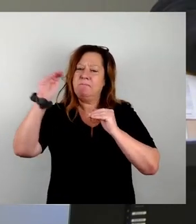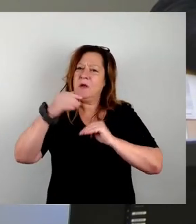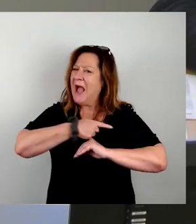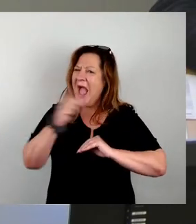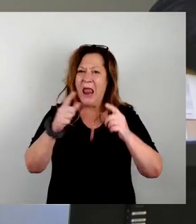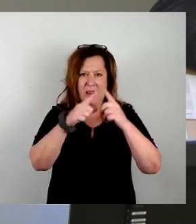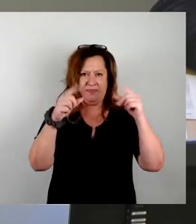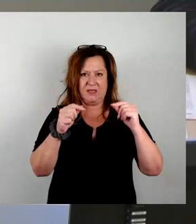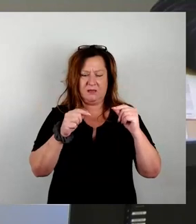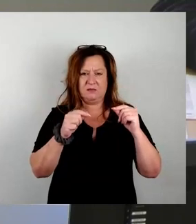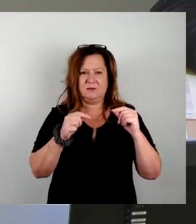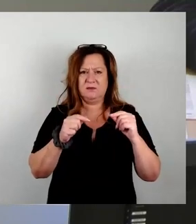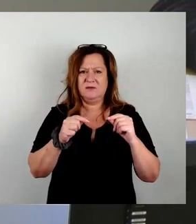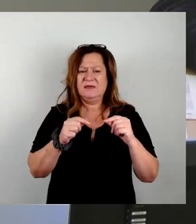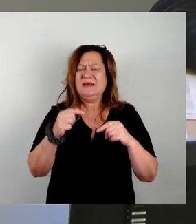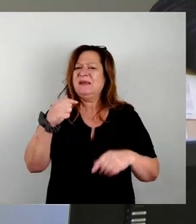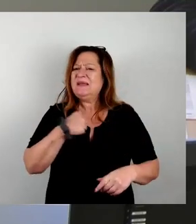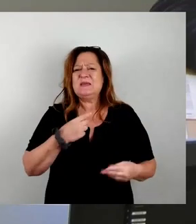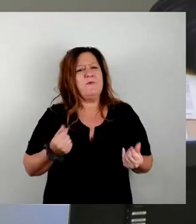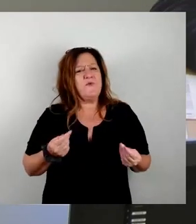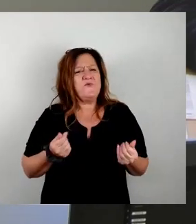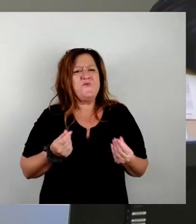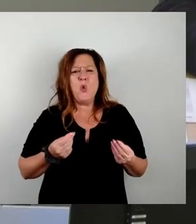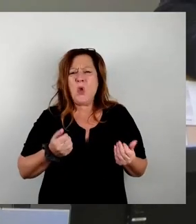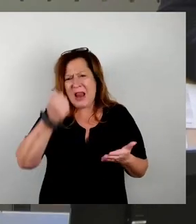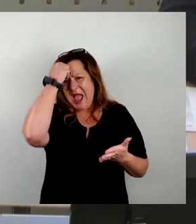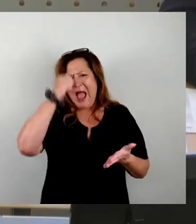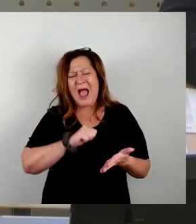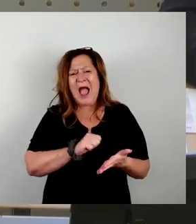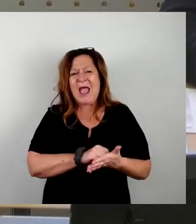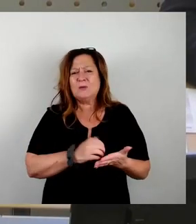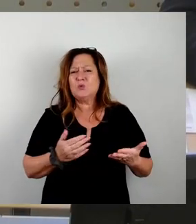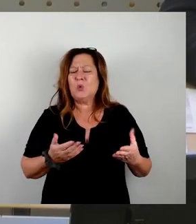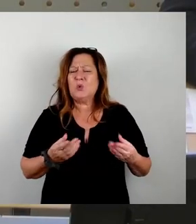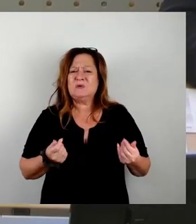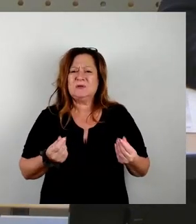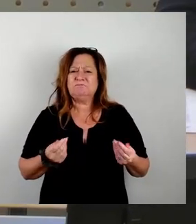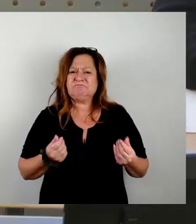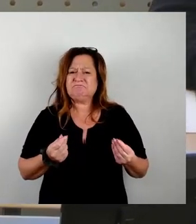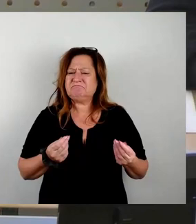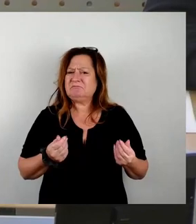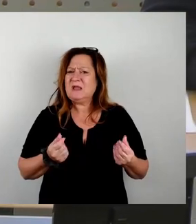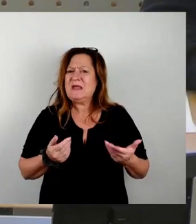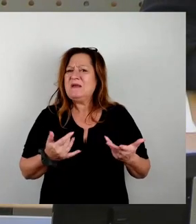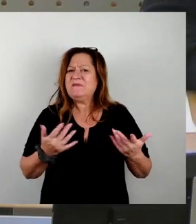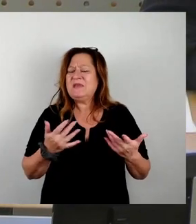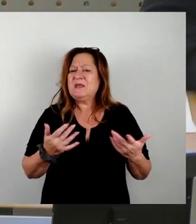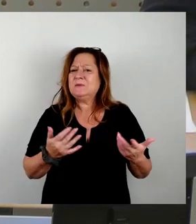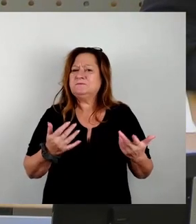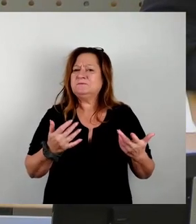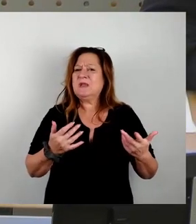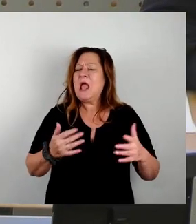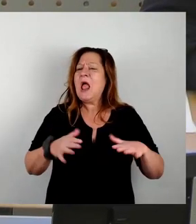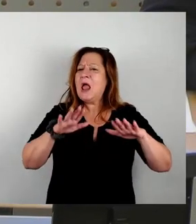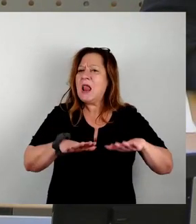Und ich gewinne da so ein bisschen den Eindruck, dass der Verkehrsverbund noch gar nicht so wirklich sich darauf einlässt, dass sich die Lage auch durch